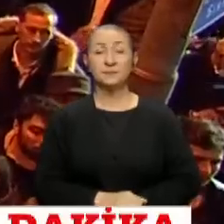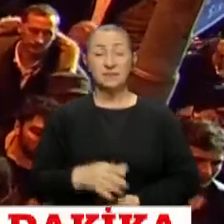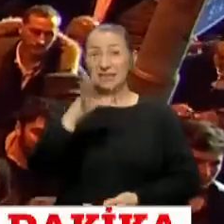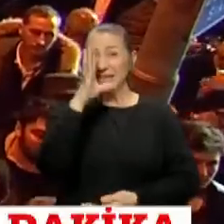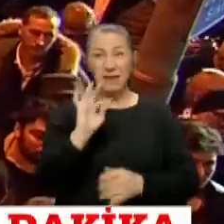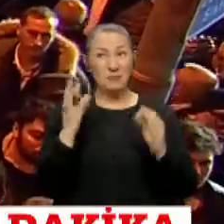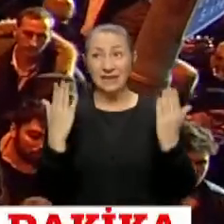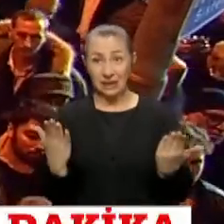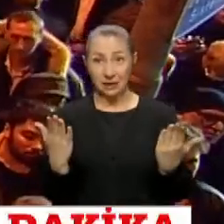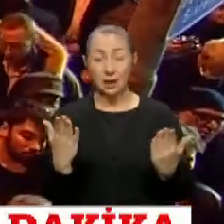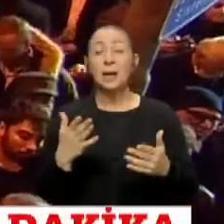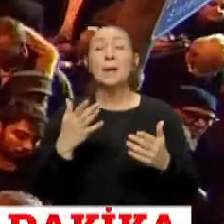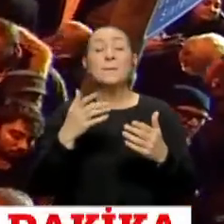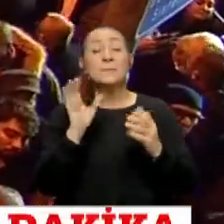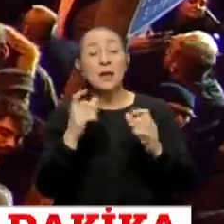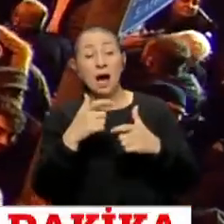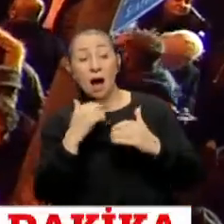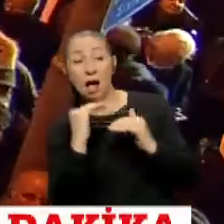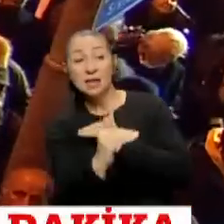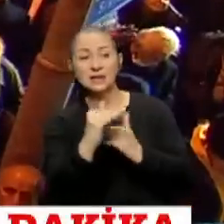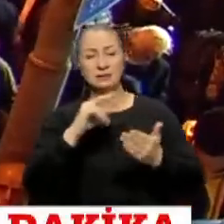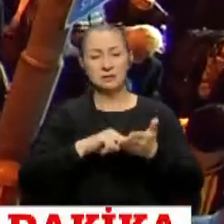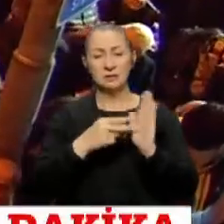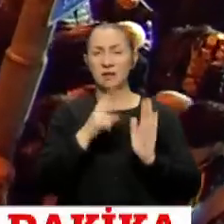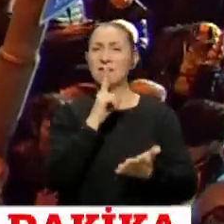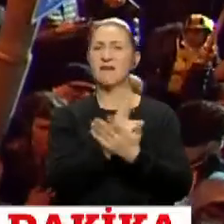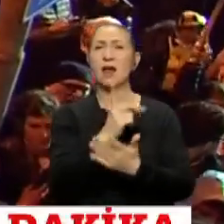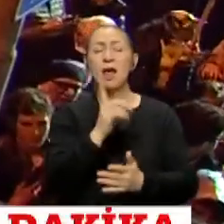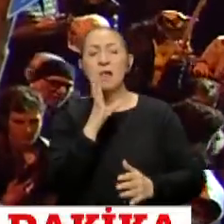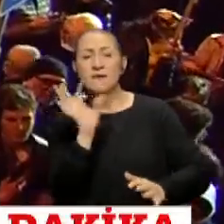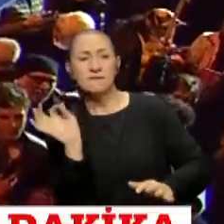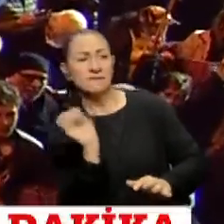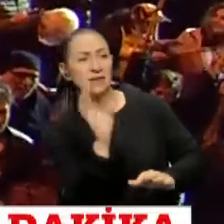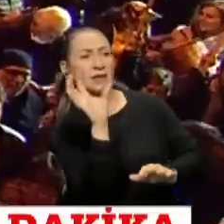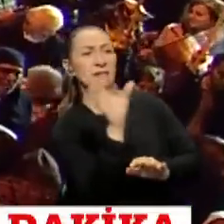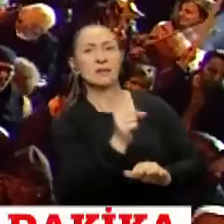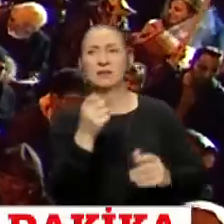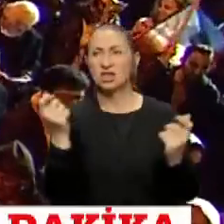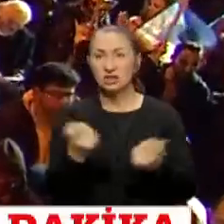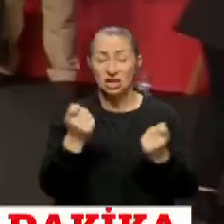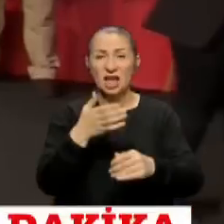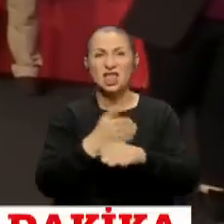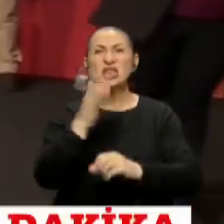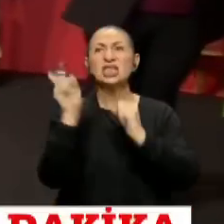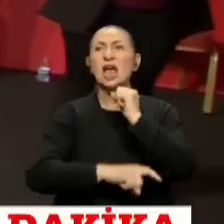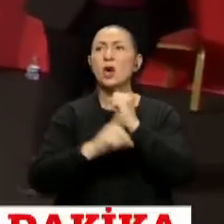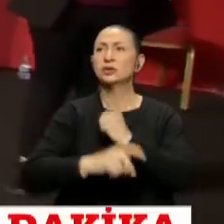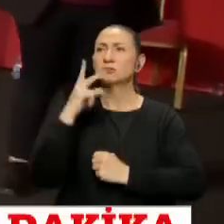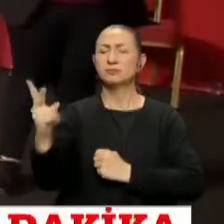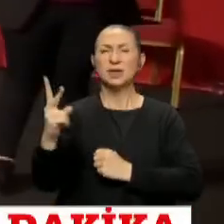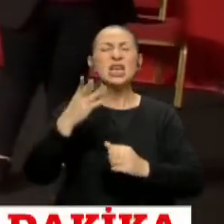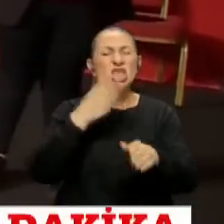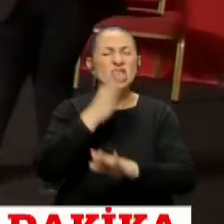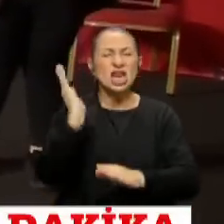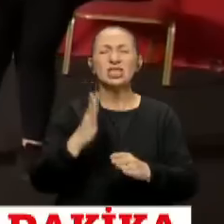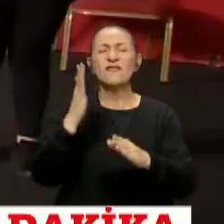Kim ki milli iradeye el uzatırsa gerçek terörist odur,